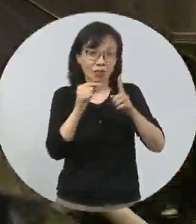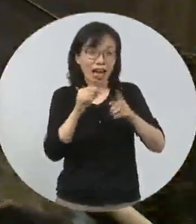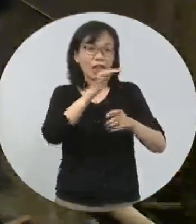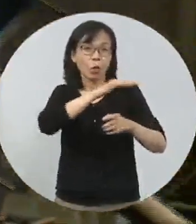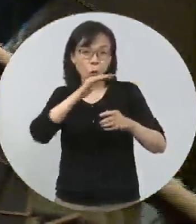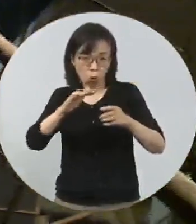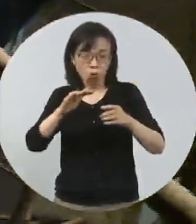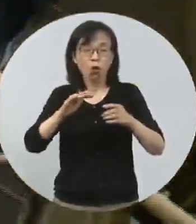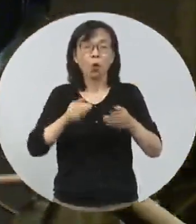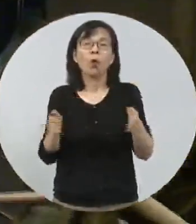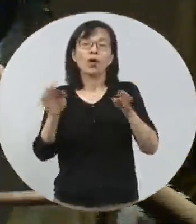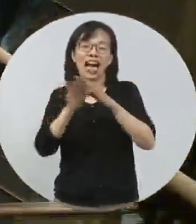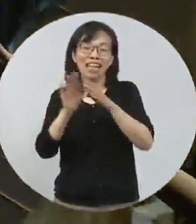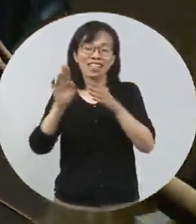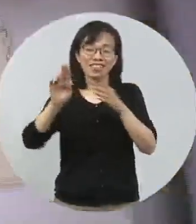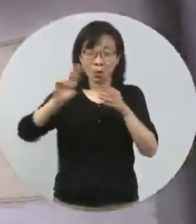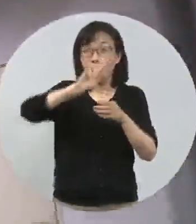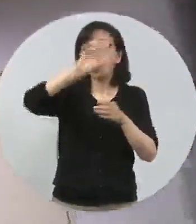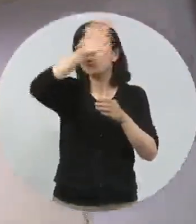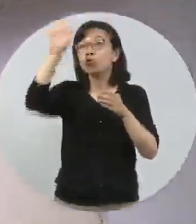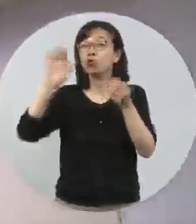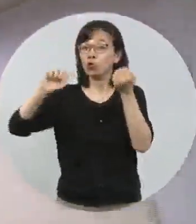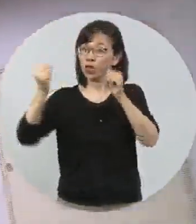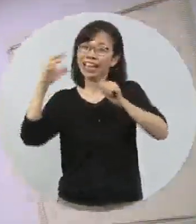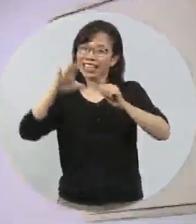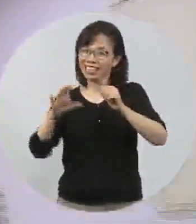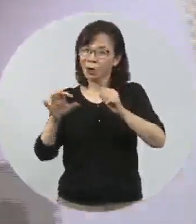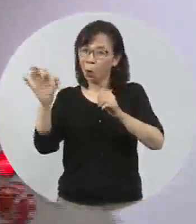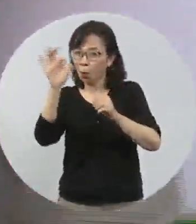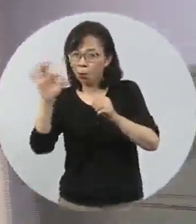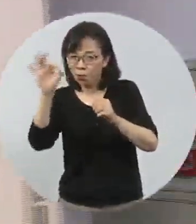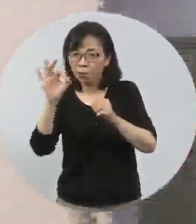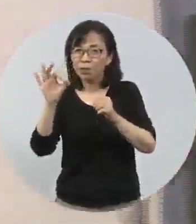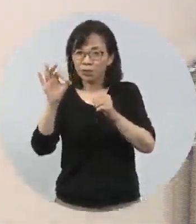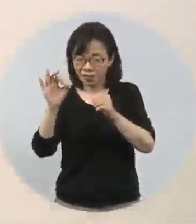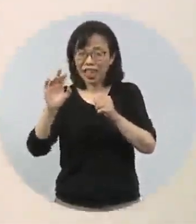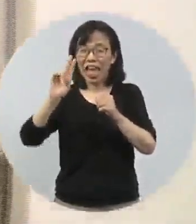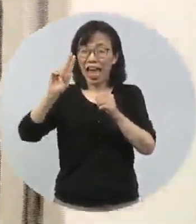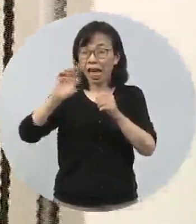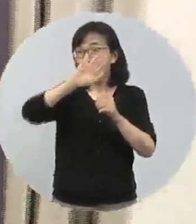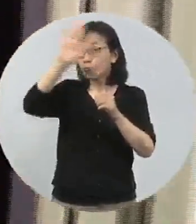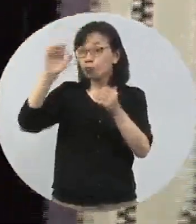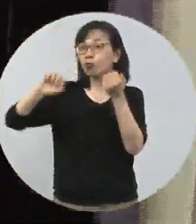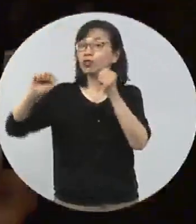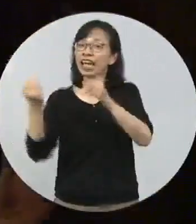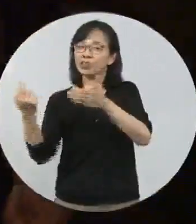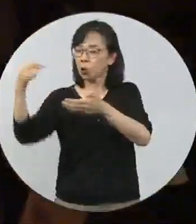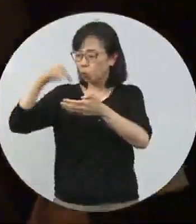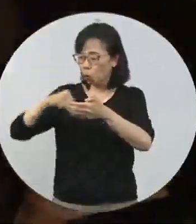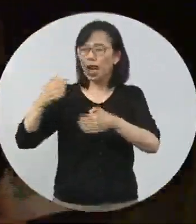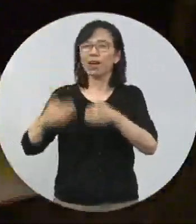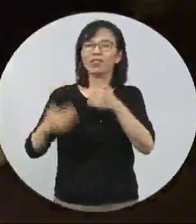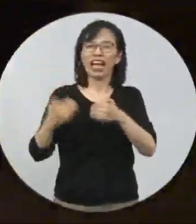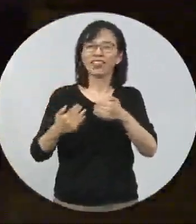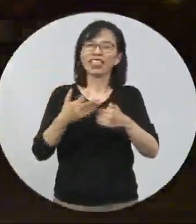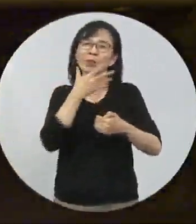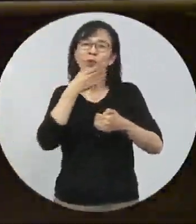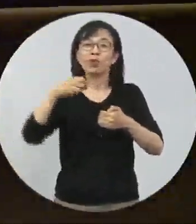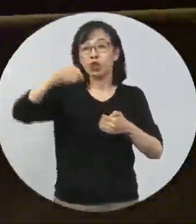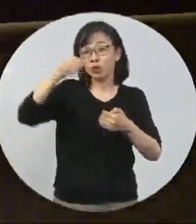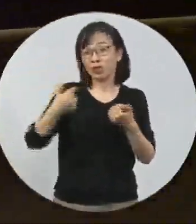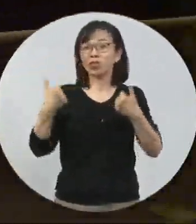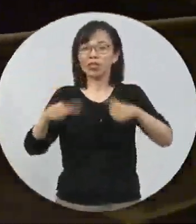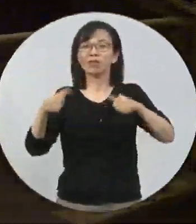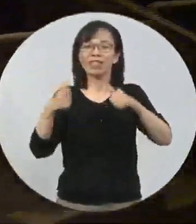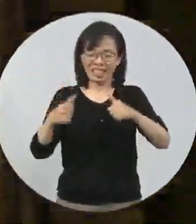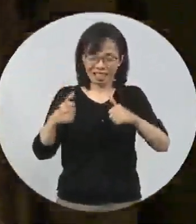の宇宙劇場まで潜入して、最終的に宇宙劇場の裏を楽しんじゃおうっていう、福袋みたいな企画となっ